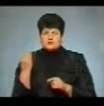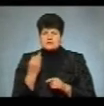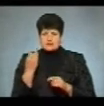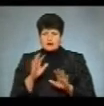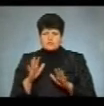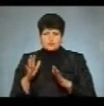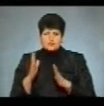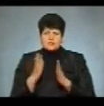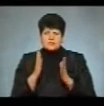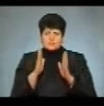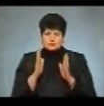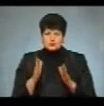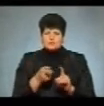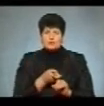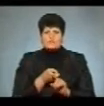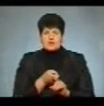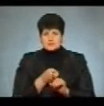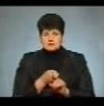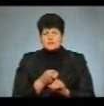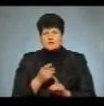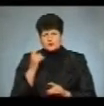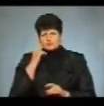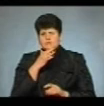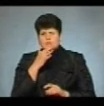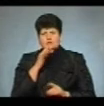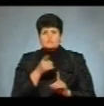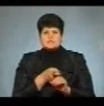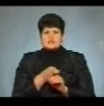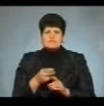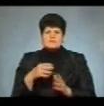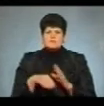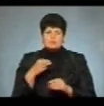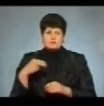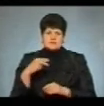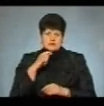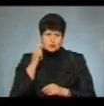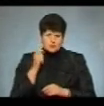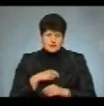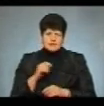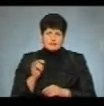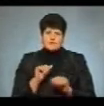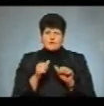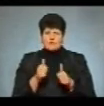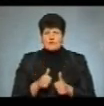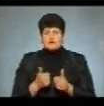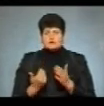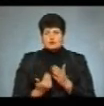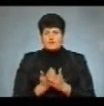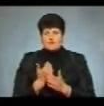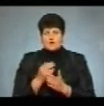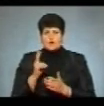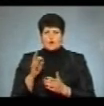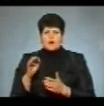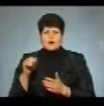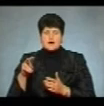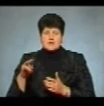які будуть пов'язані. Я думаю, що багато що буде залежати від виборів президента України і, відповідно, формування відповідно нової коаліції